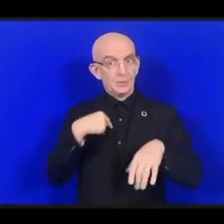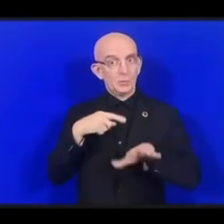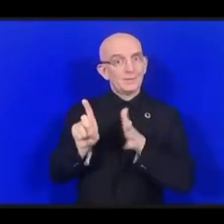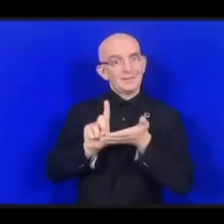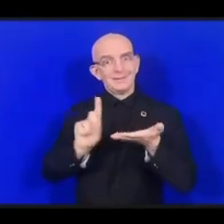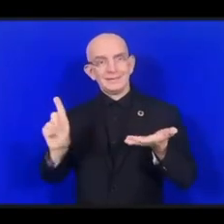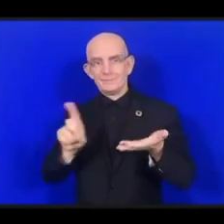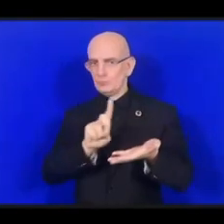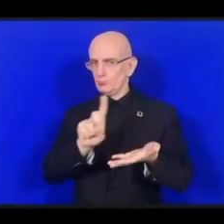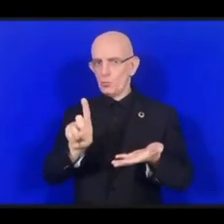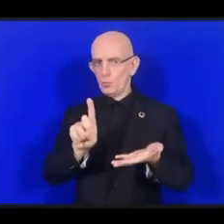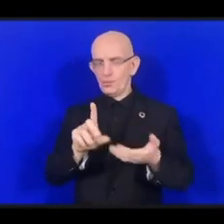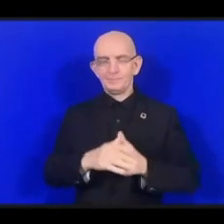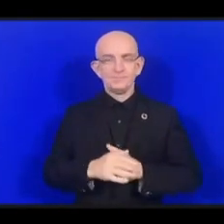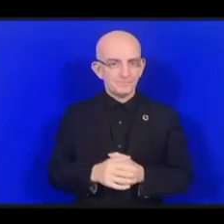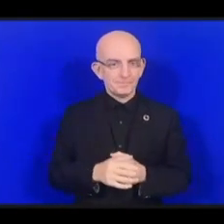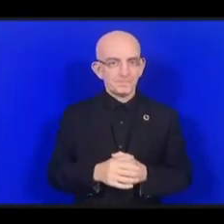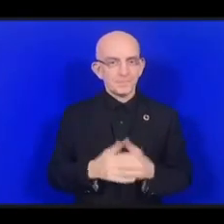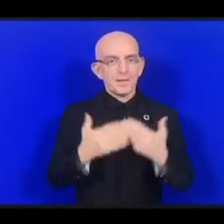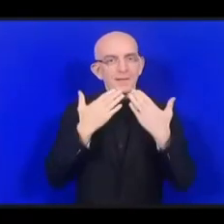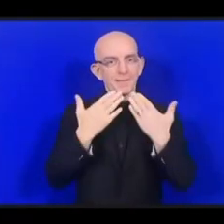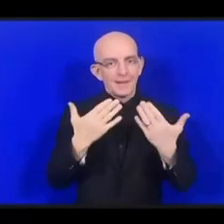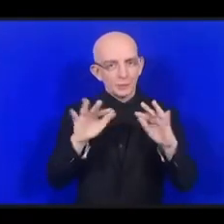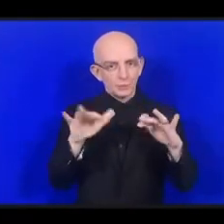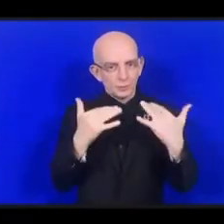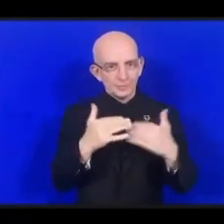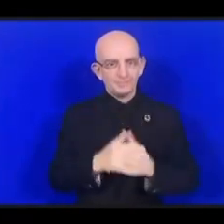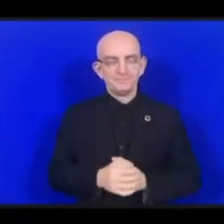oblig merci beaucoup madame